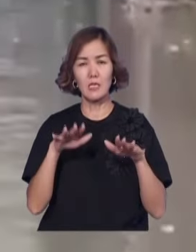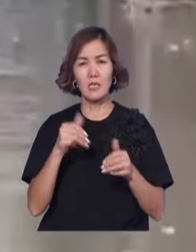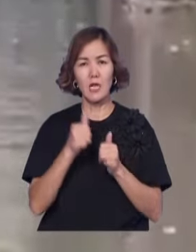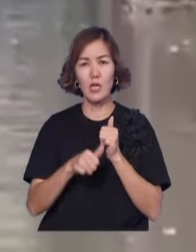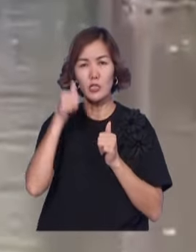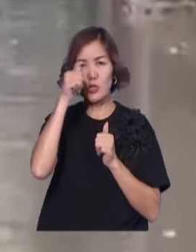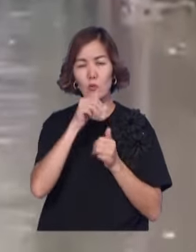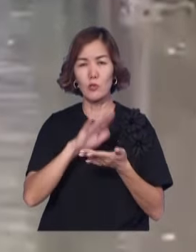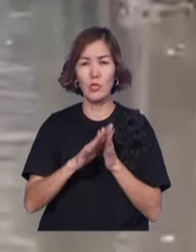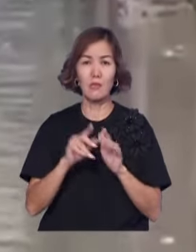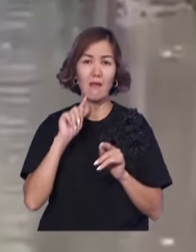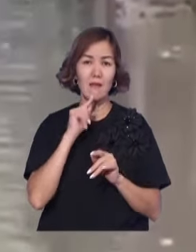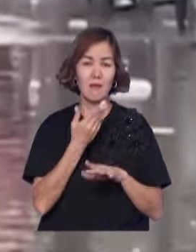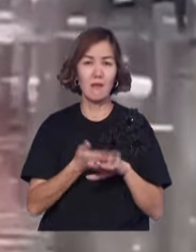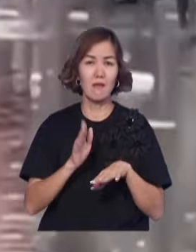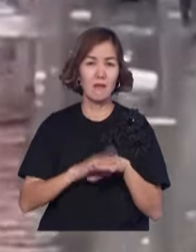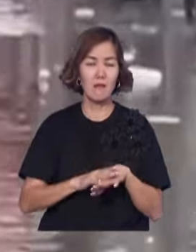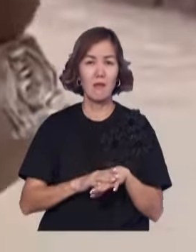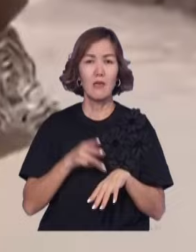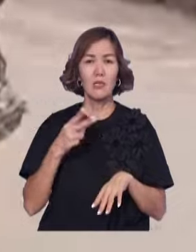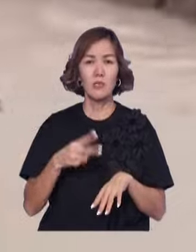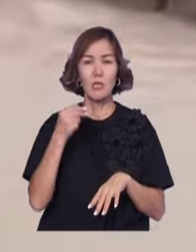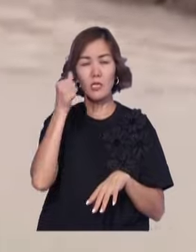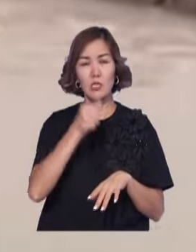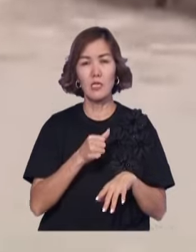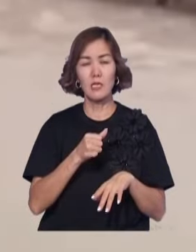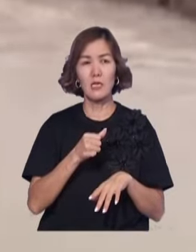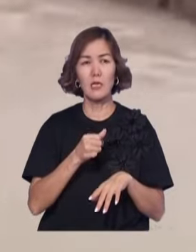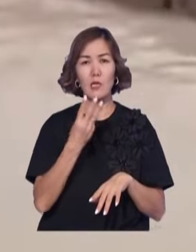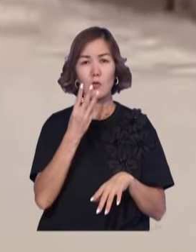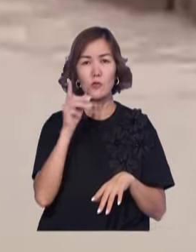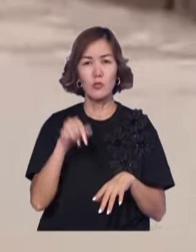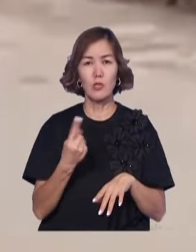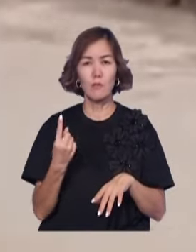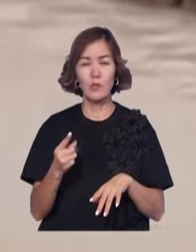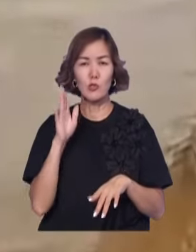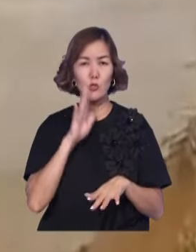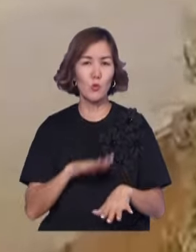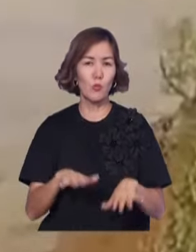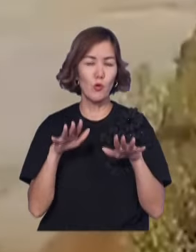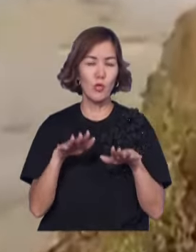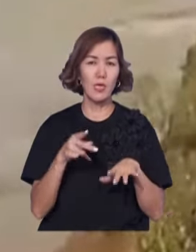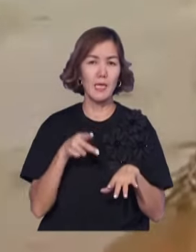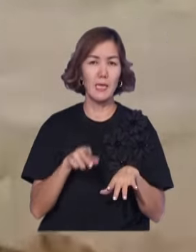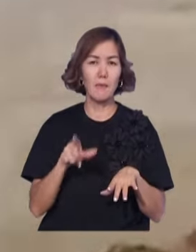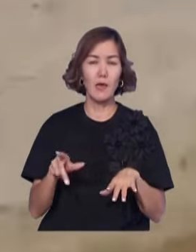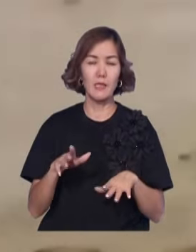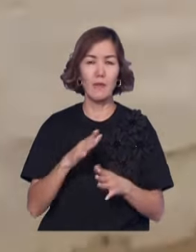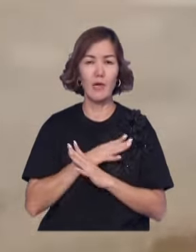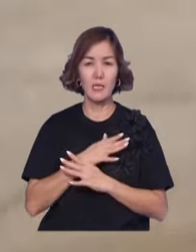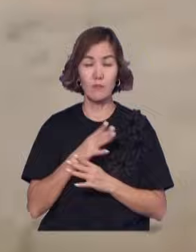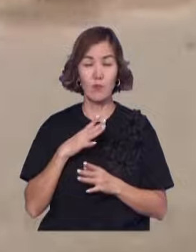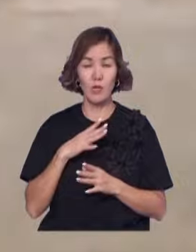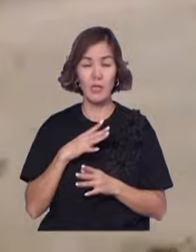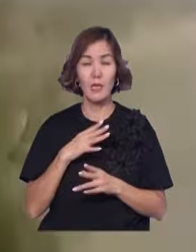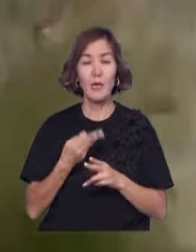сайын жағдай қиындап кетеді. 2022 жылы елдің 1/3 бөлігін су басып, 2000-ға жуық адам қайтыс болған еді.